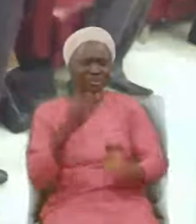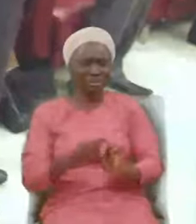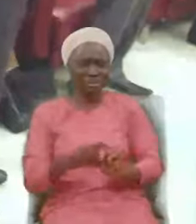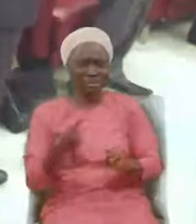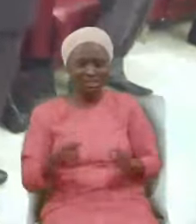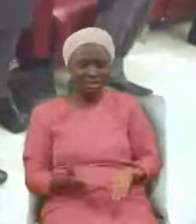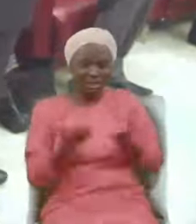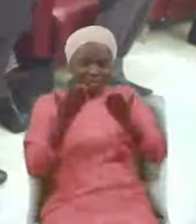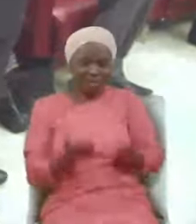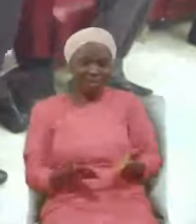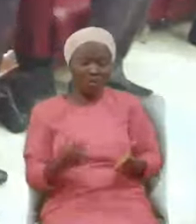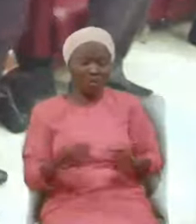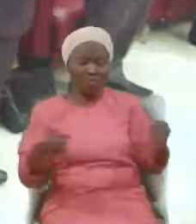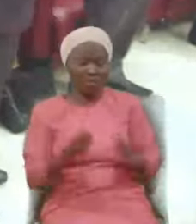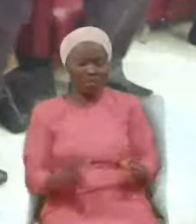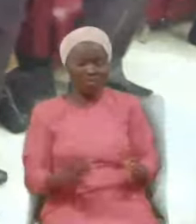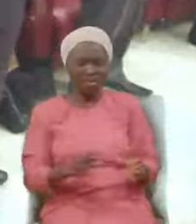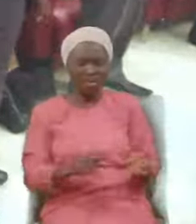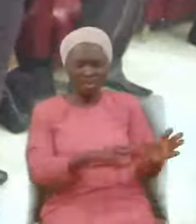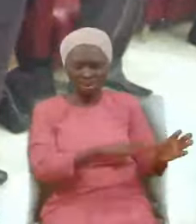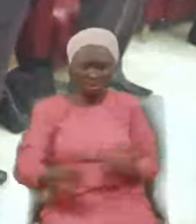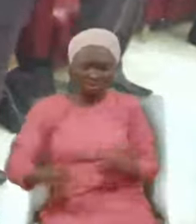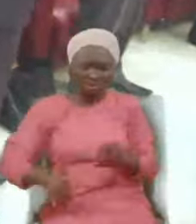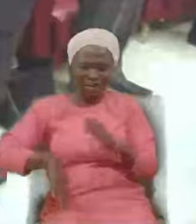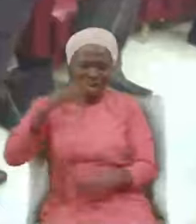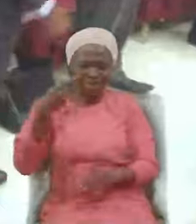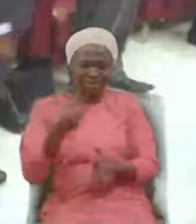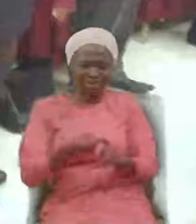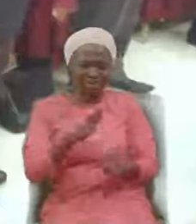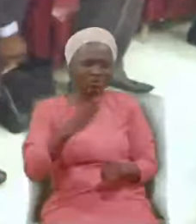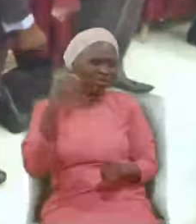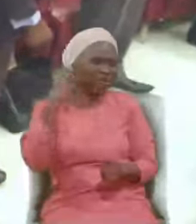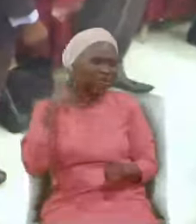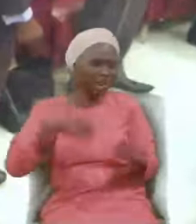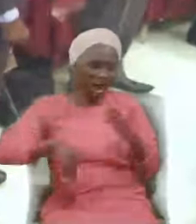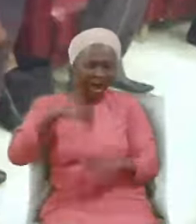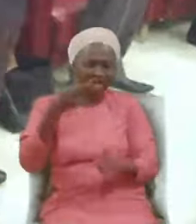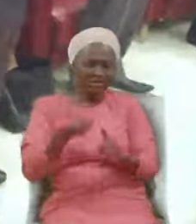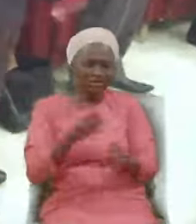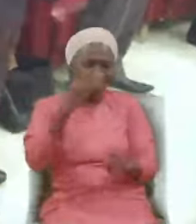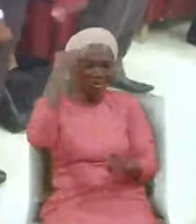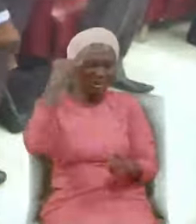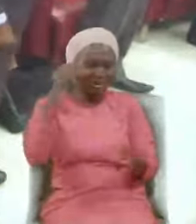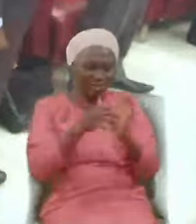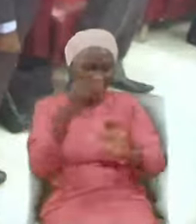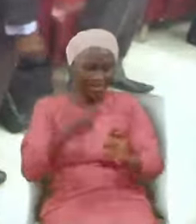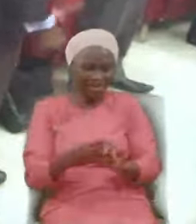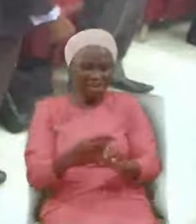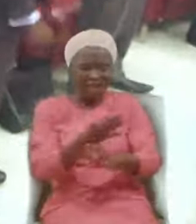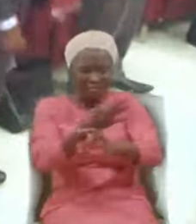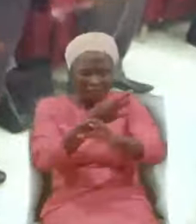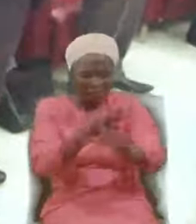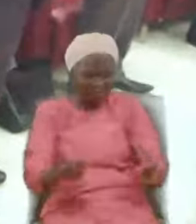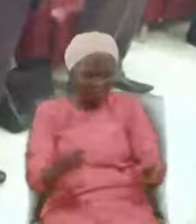Leurs bagages sont ôtés de votre tête, de votre cou. Vous êtes